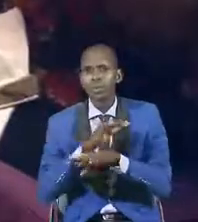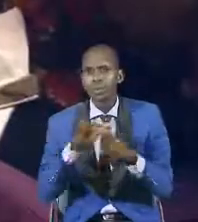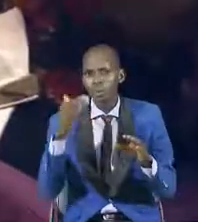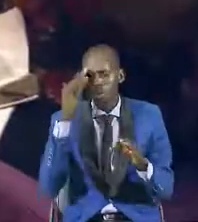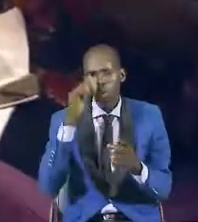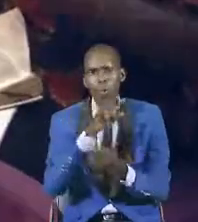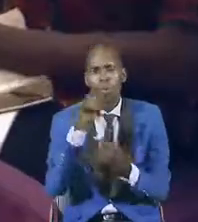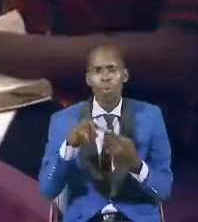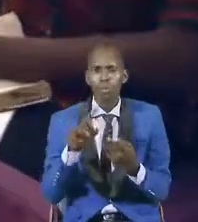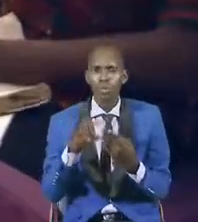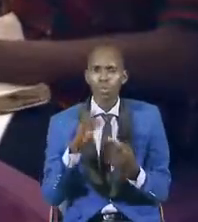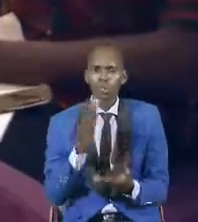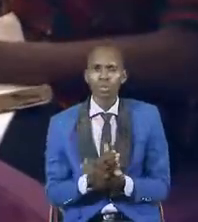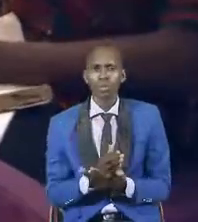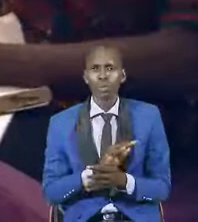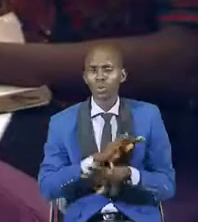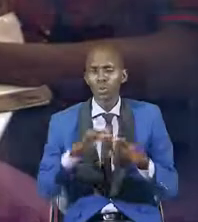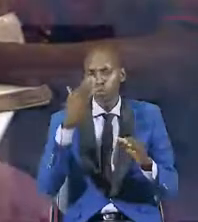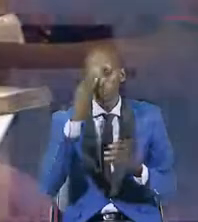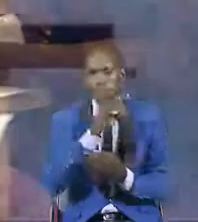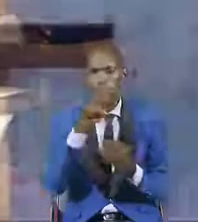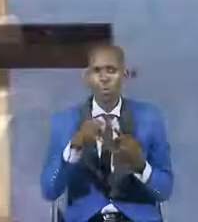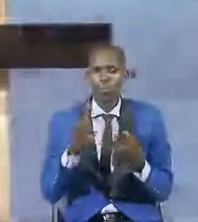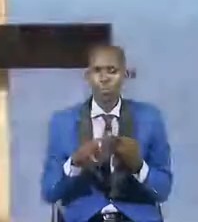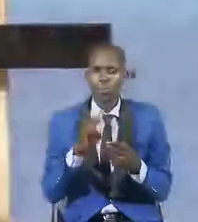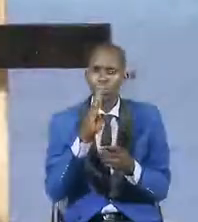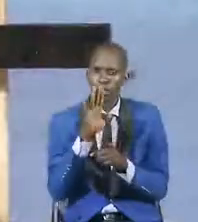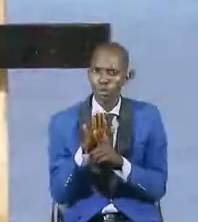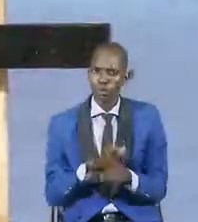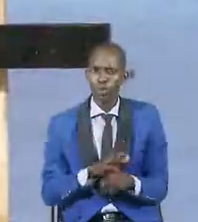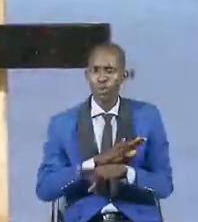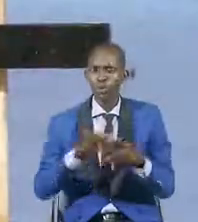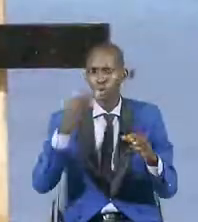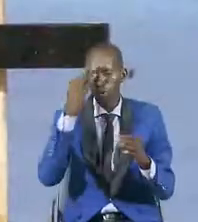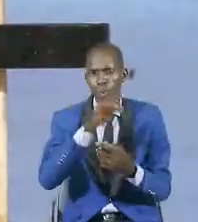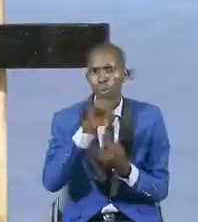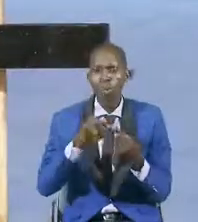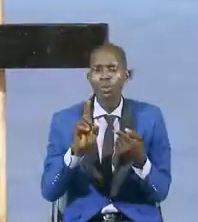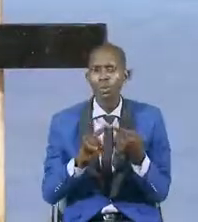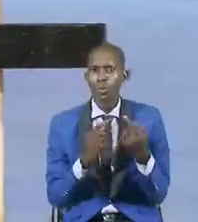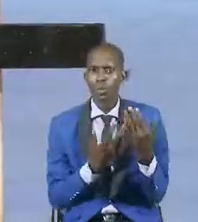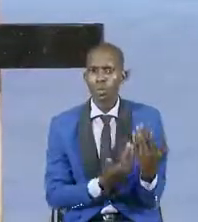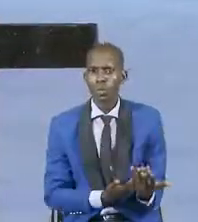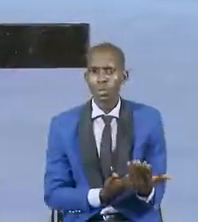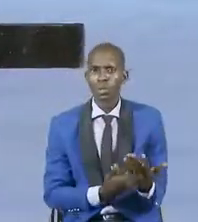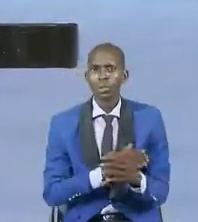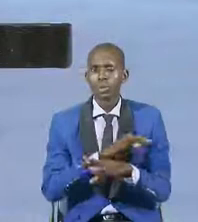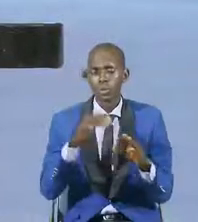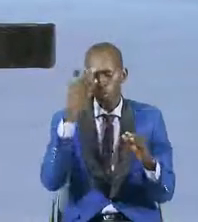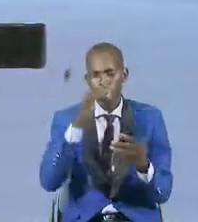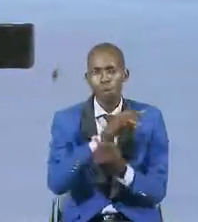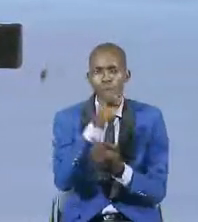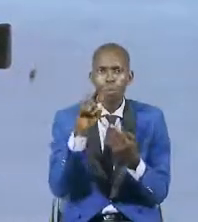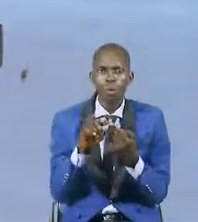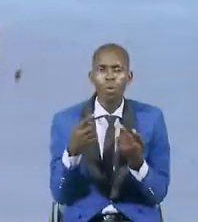je vais. Il ne sait pas où s'arrêter, ne sait pas où ralentir, ne sait pas où